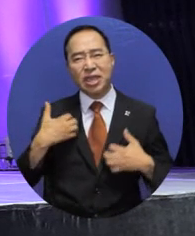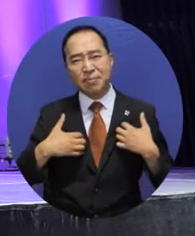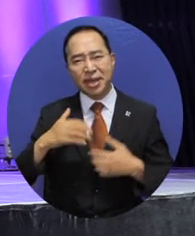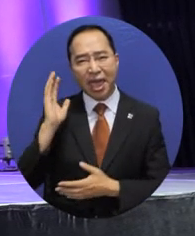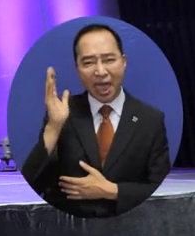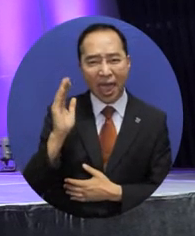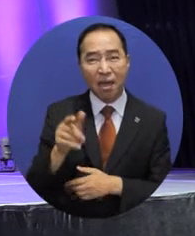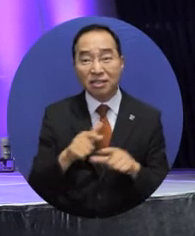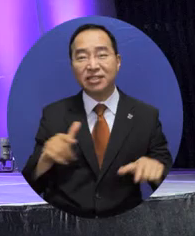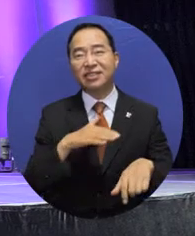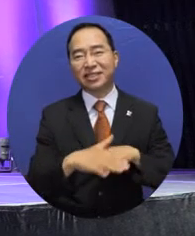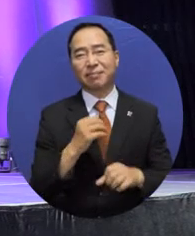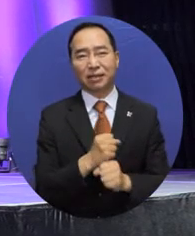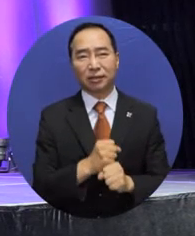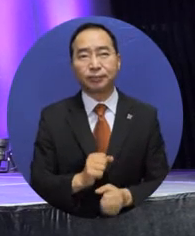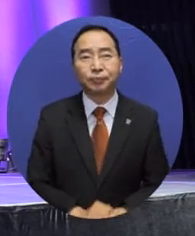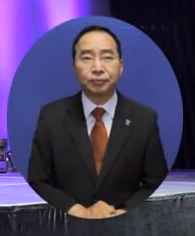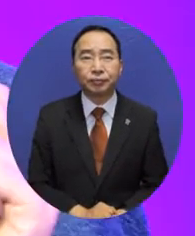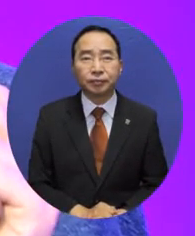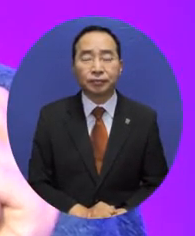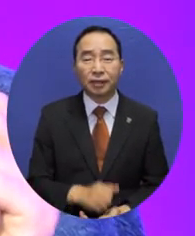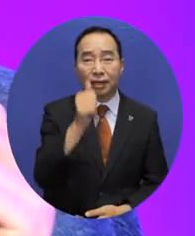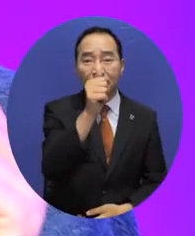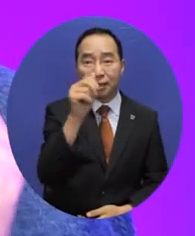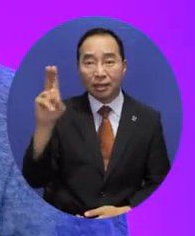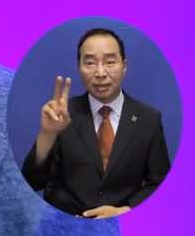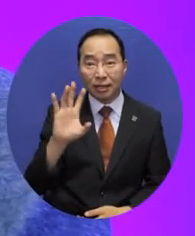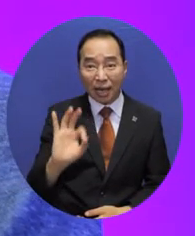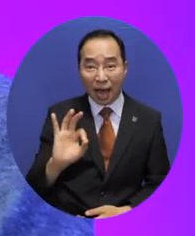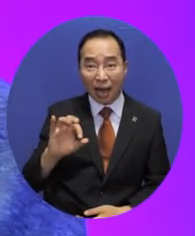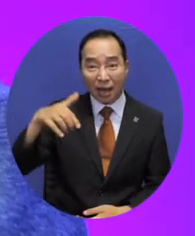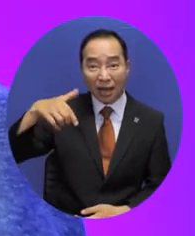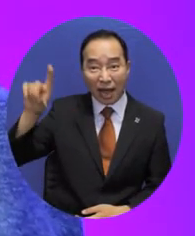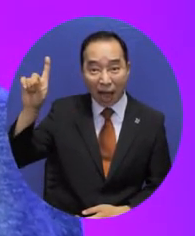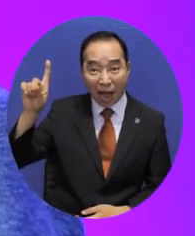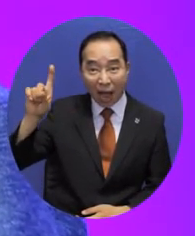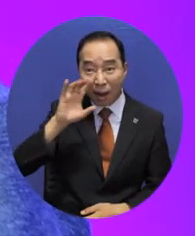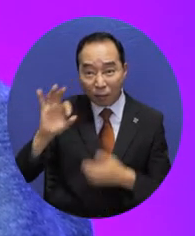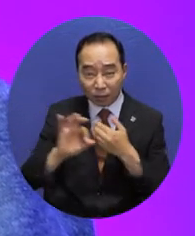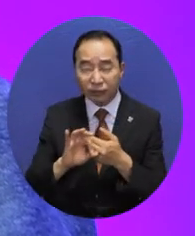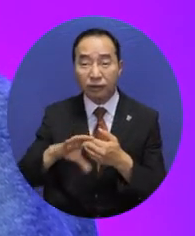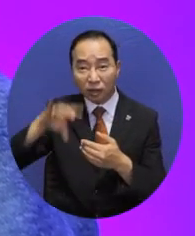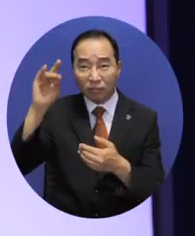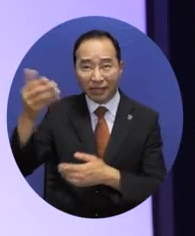향가를 보면 초구와 승구에서는 정이나 한을 이야기합니다.